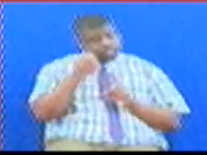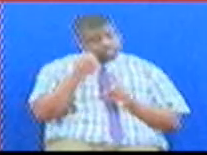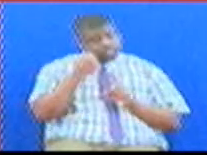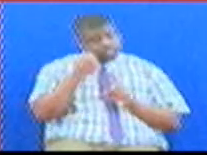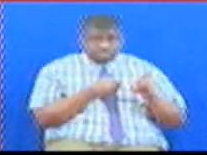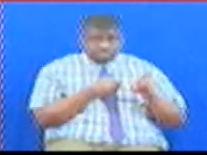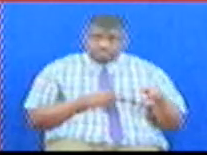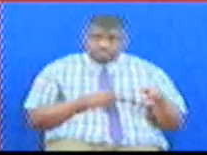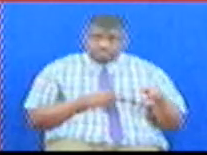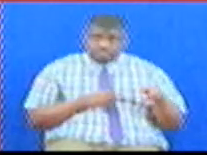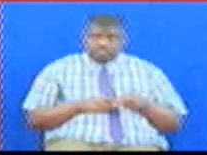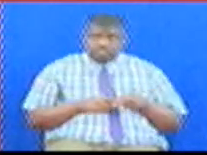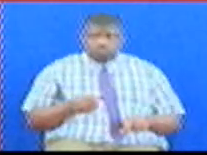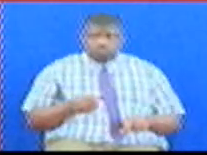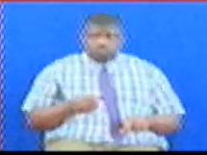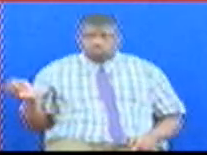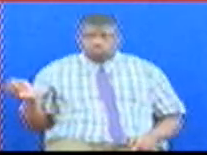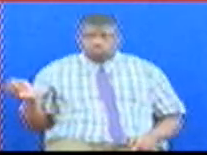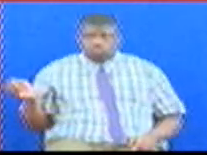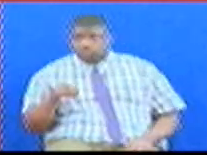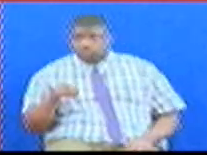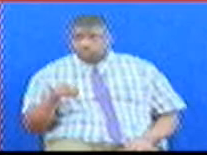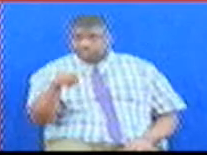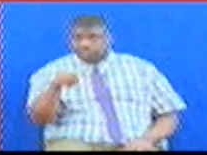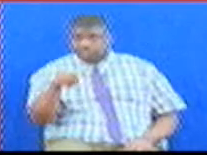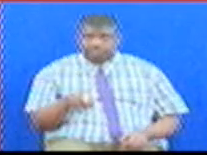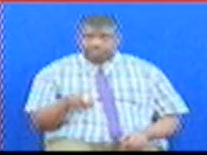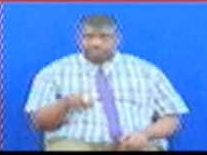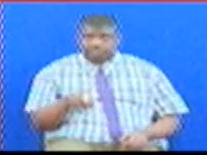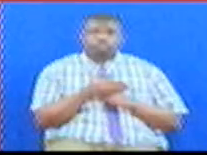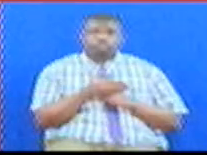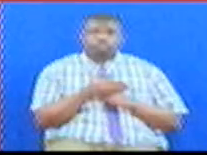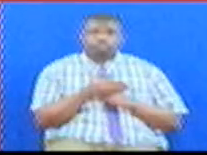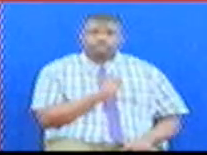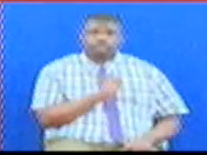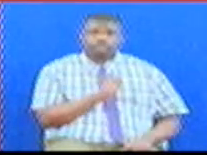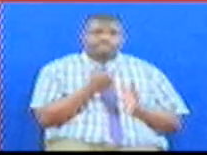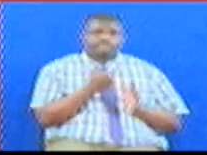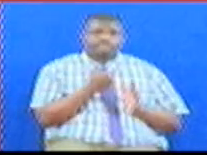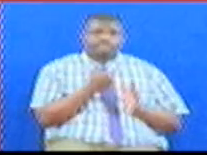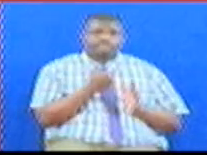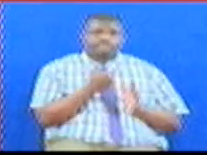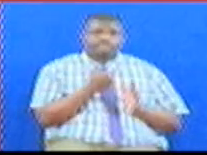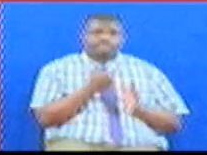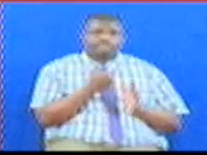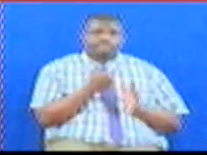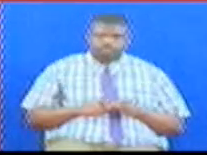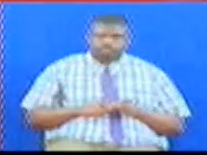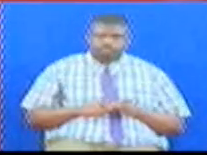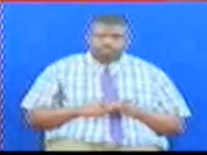niombe kukushawishi Mheshimiwa Naibu Spika, kama inawezekana, najua tunaweza tukasema tuiweche